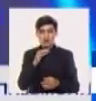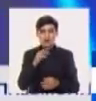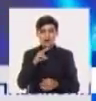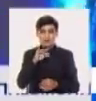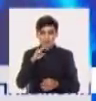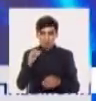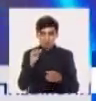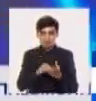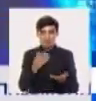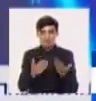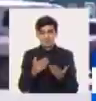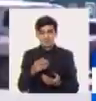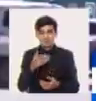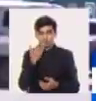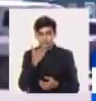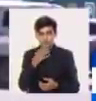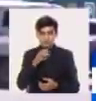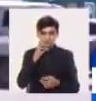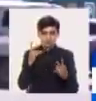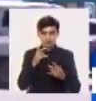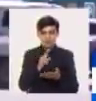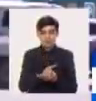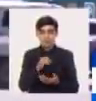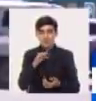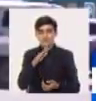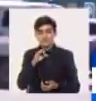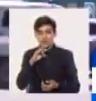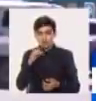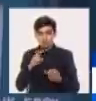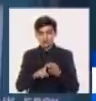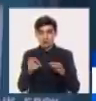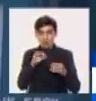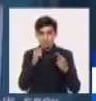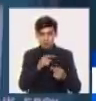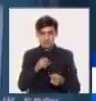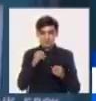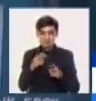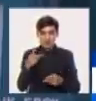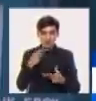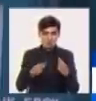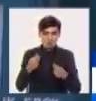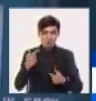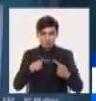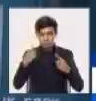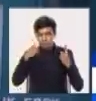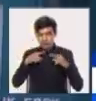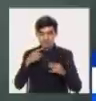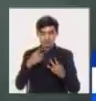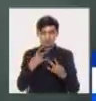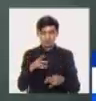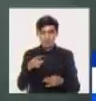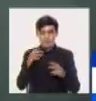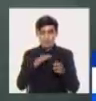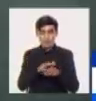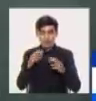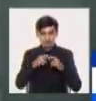сондай нәрсемен қолданамыз. Ал сырқатқа вирусқа қарсы препараттар салу тиімсіз көрінеді. Өйткені олар әлі толық